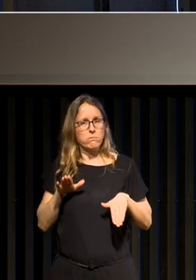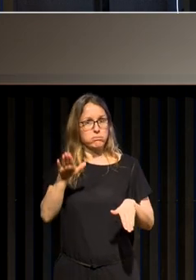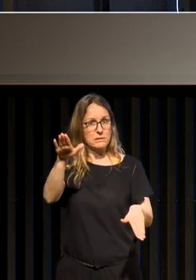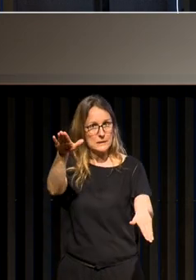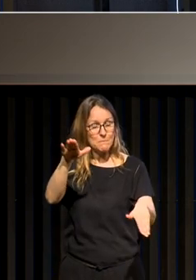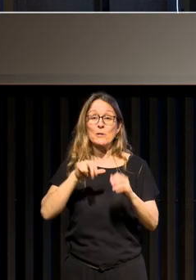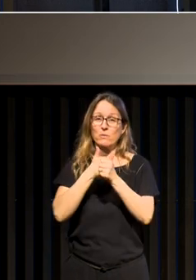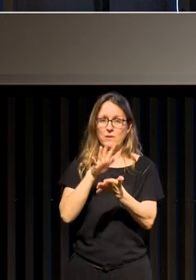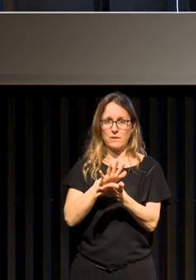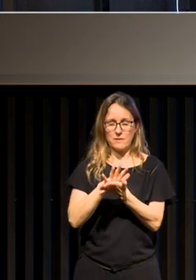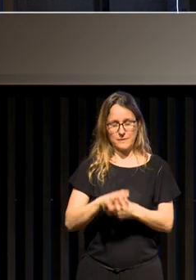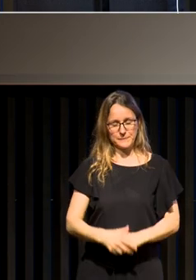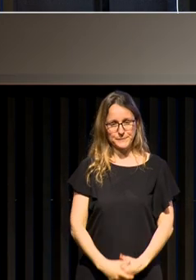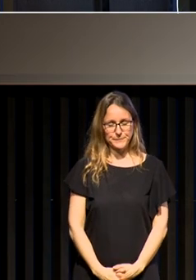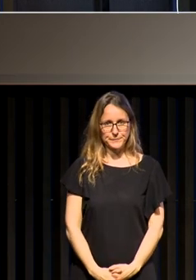l'âge.